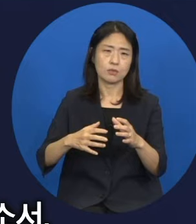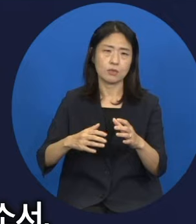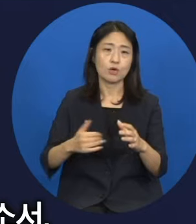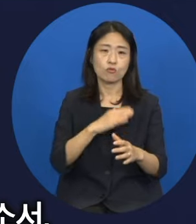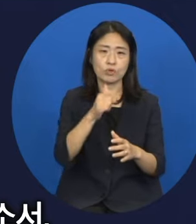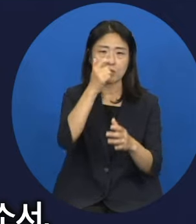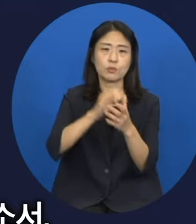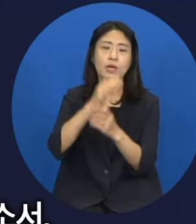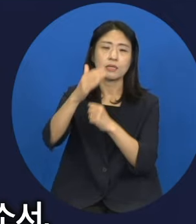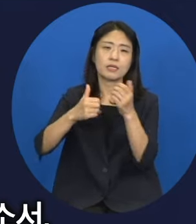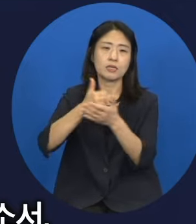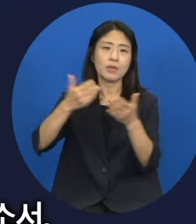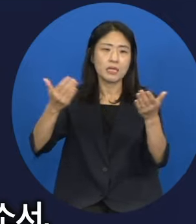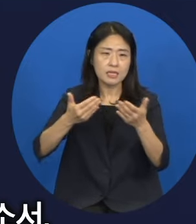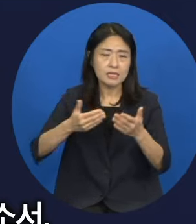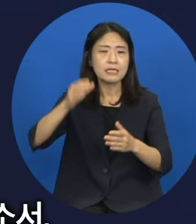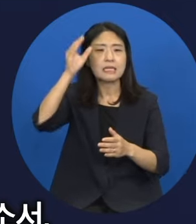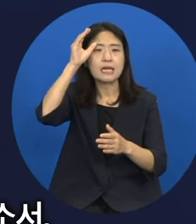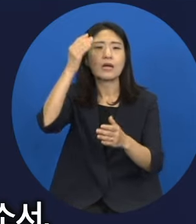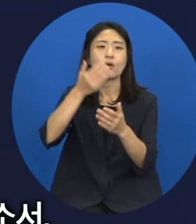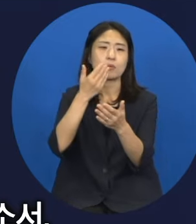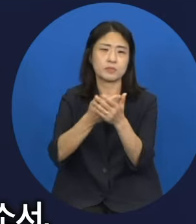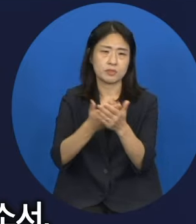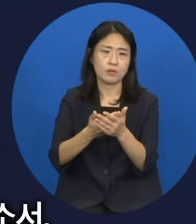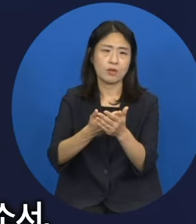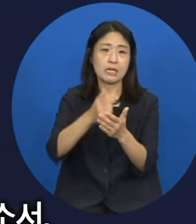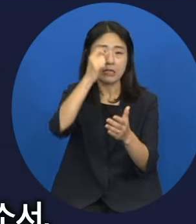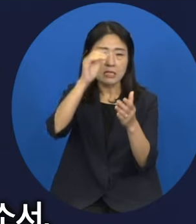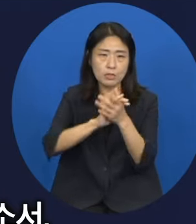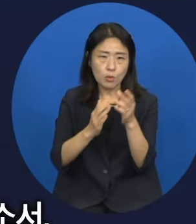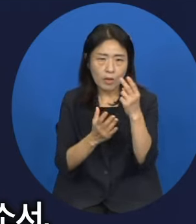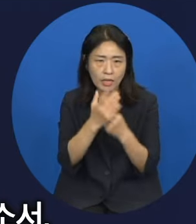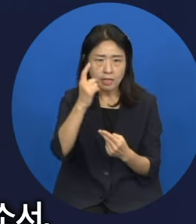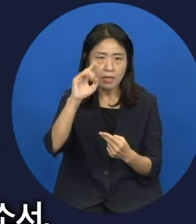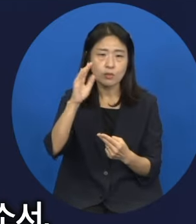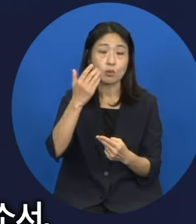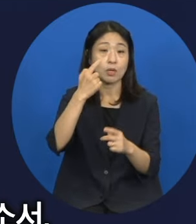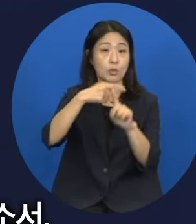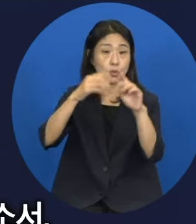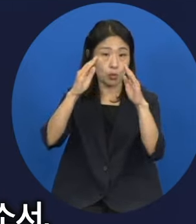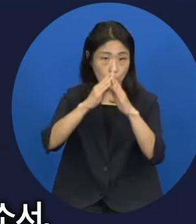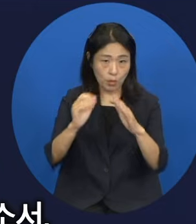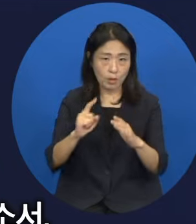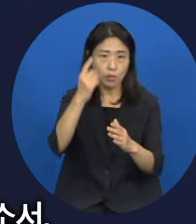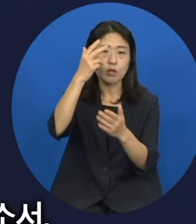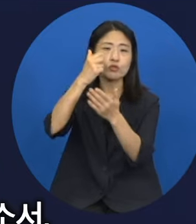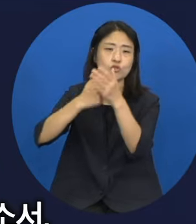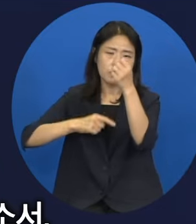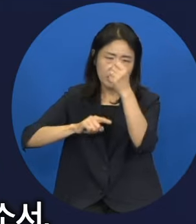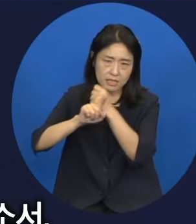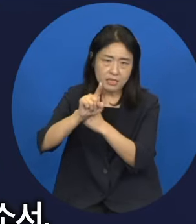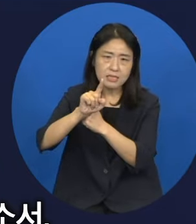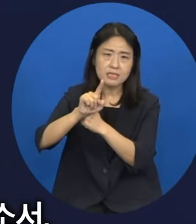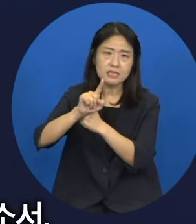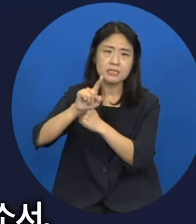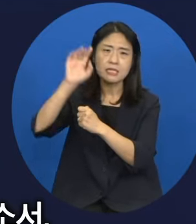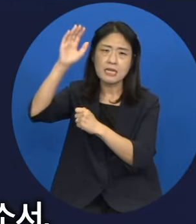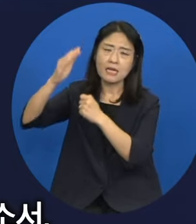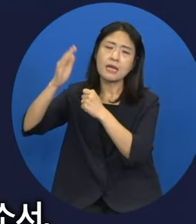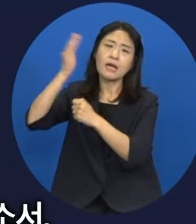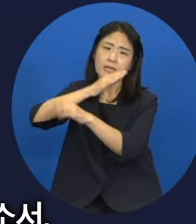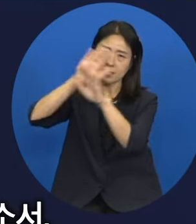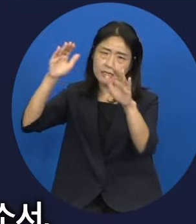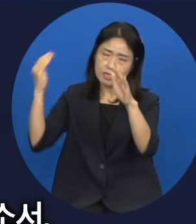하여 주옵소서. 기도로 하나된 교회를 통하여 하나님의 뜻이 하늘에서 이루어진 것처럼 이 땅